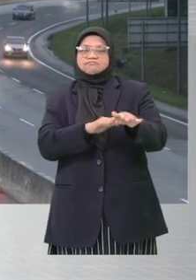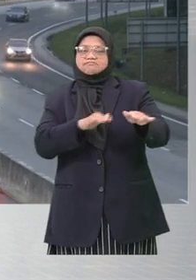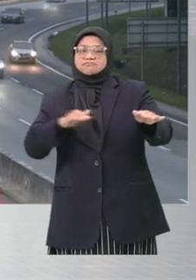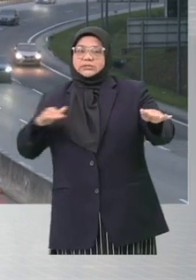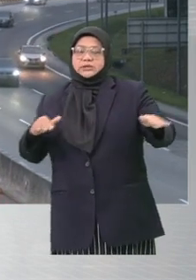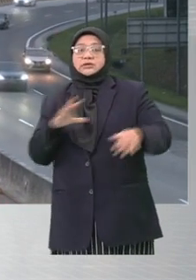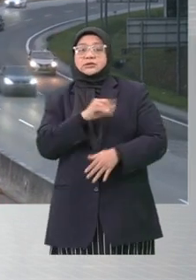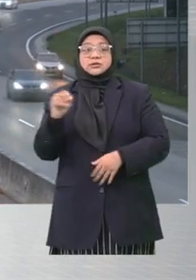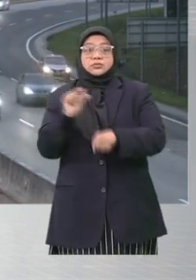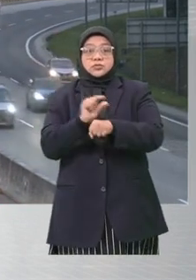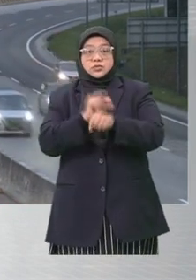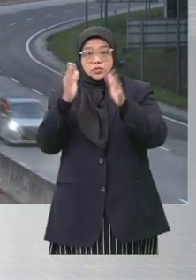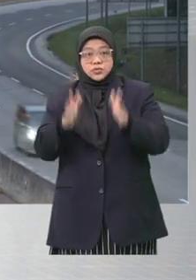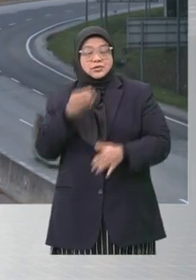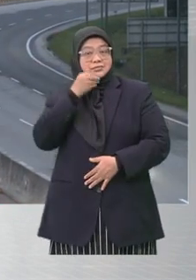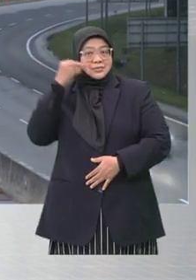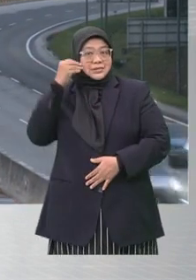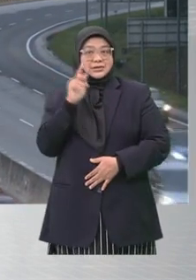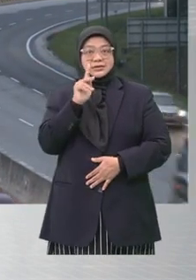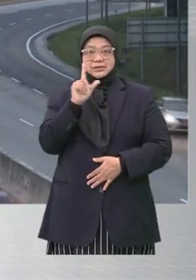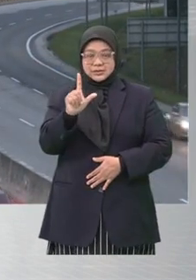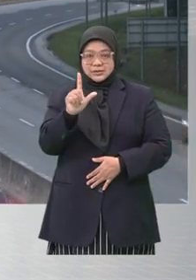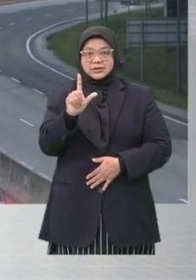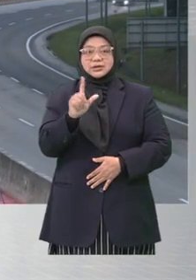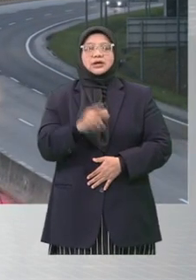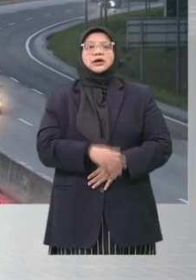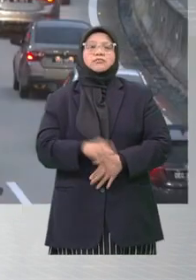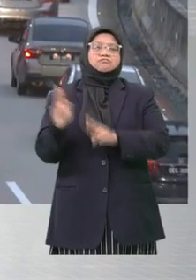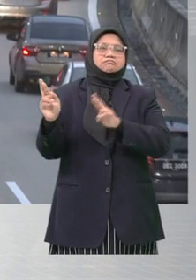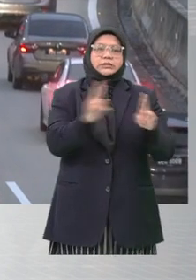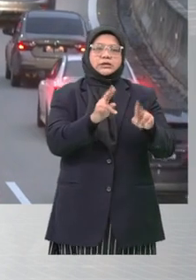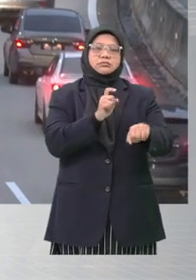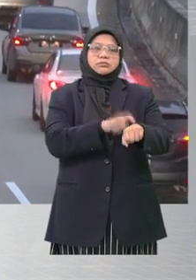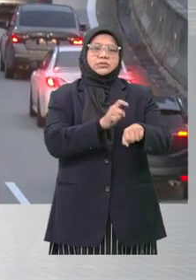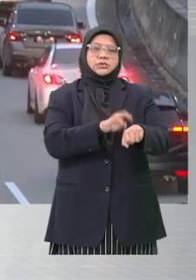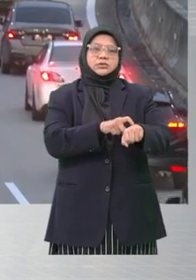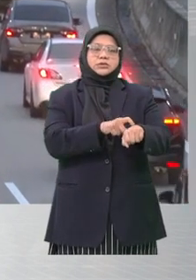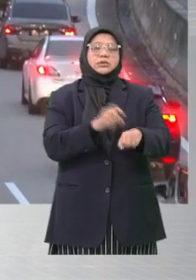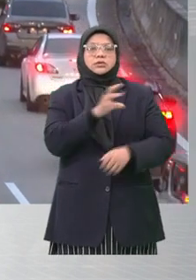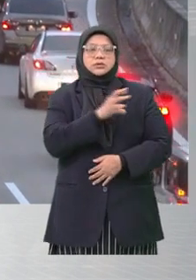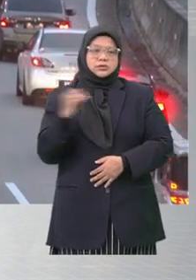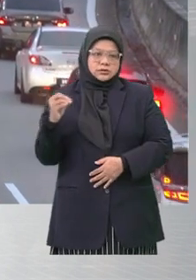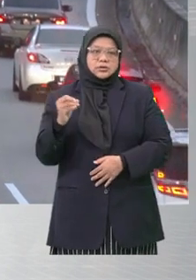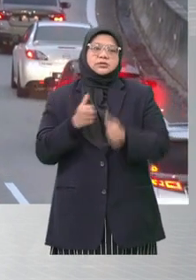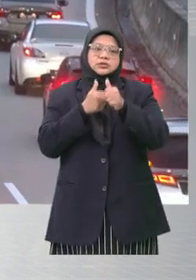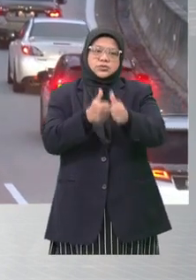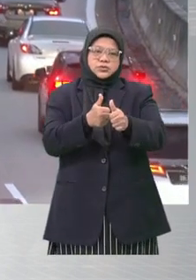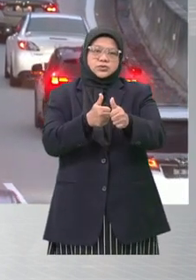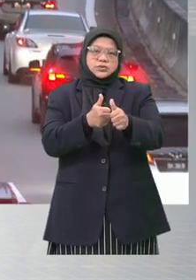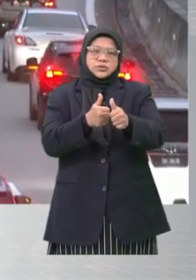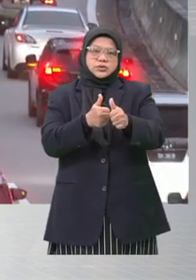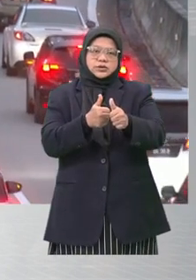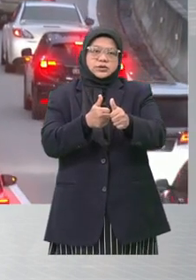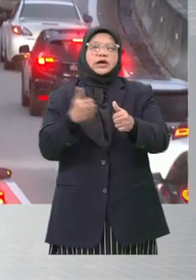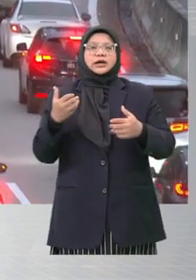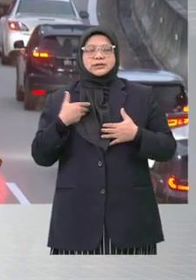ini, pengguna yang ingin kembali ke ibu kota dinasihatkan untuk merancang waktu perjalanan dengan mengikuti cadangan waktu perjalanan yang dikeluarkan